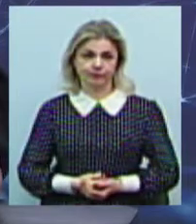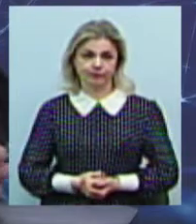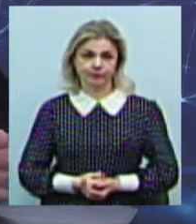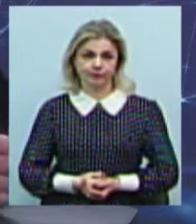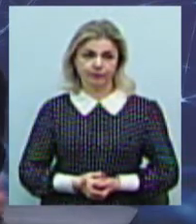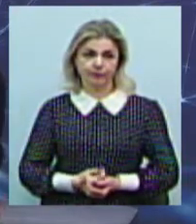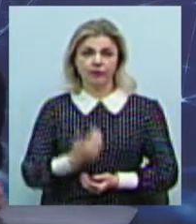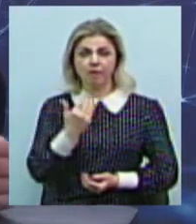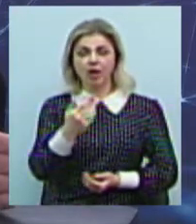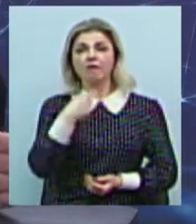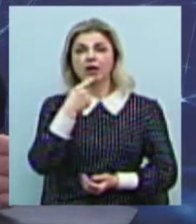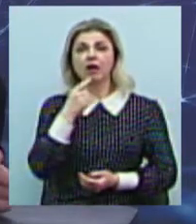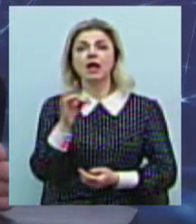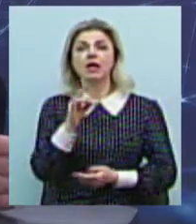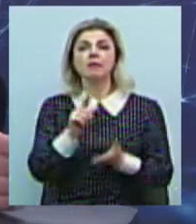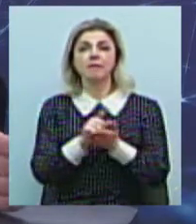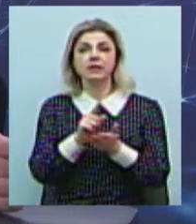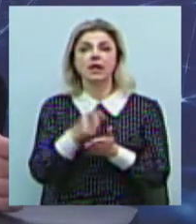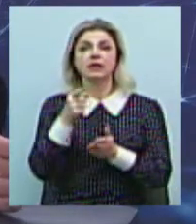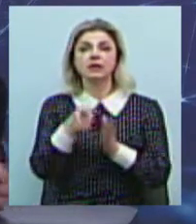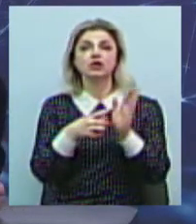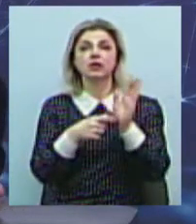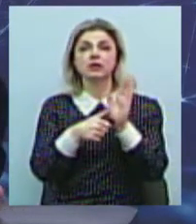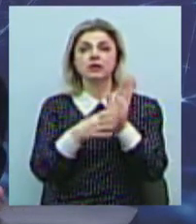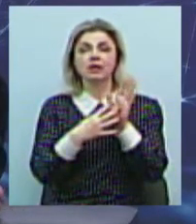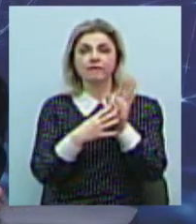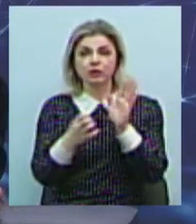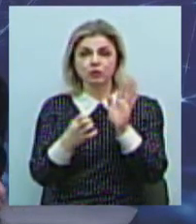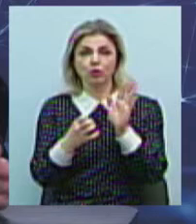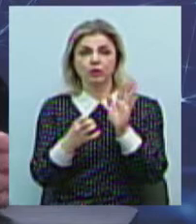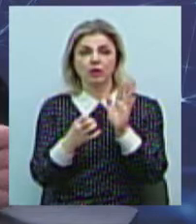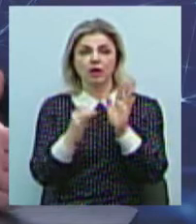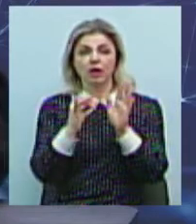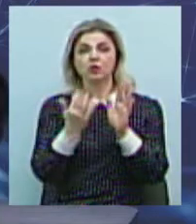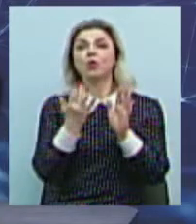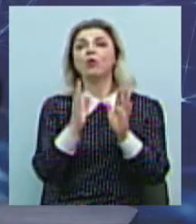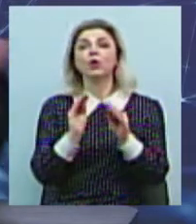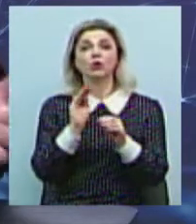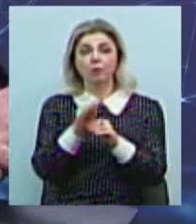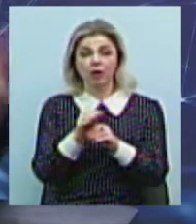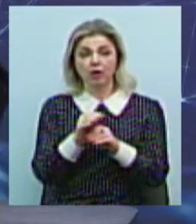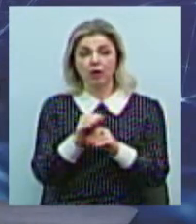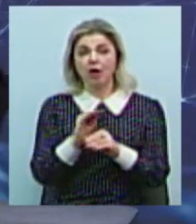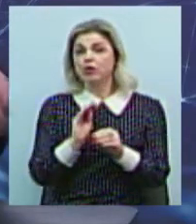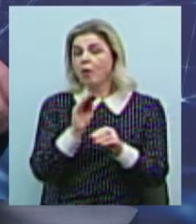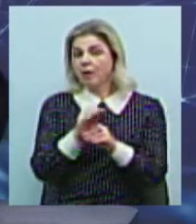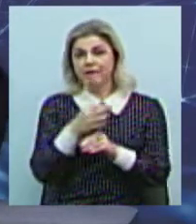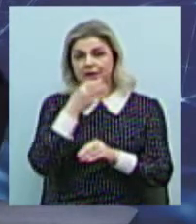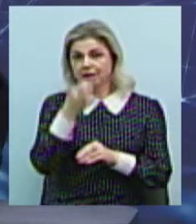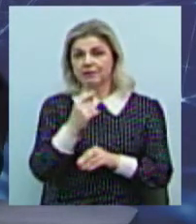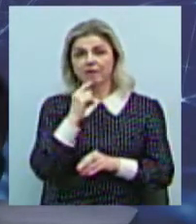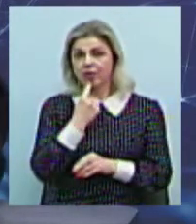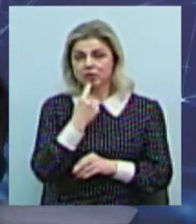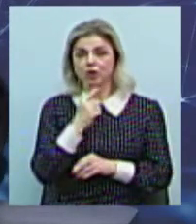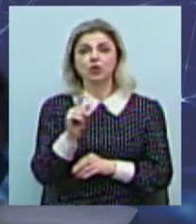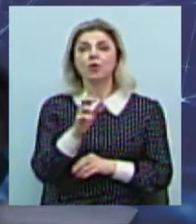Тобто назвали розмір пенсії 1900 і скільки буде добавка. Тобто добавку сказати важко, бо такому, як кажу,